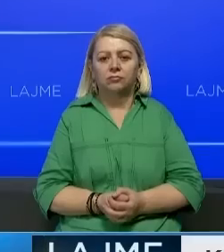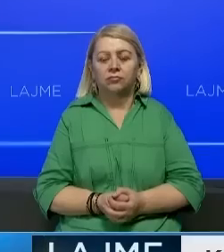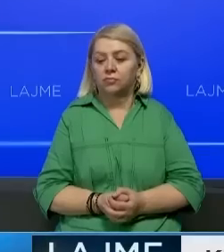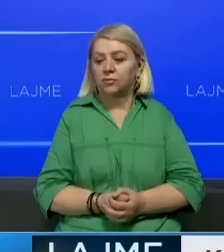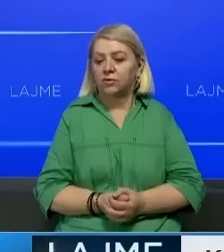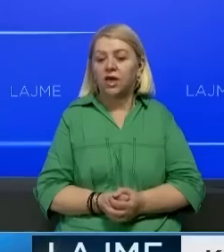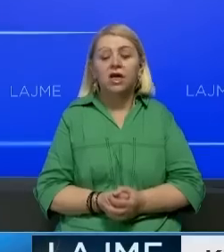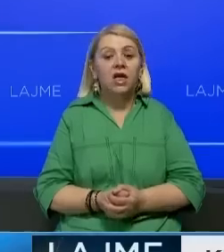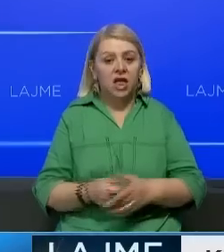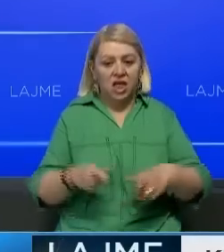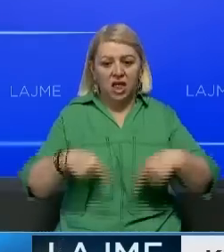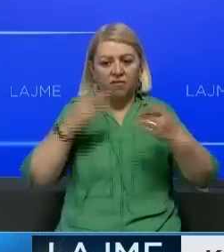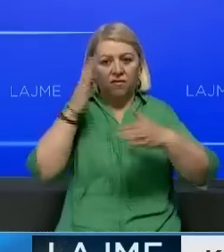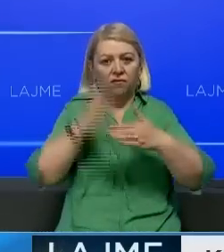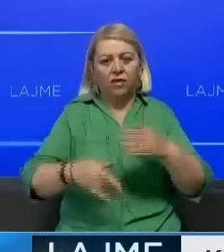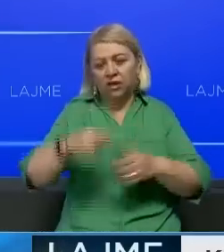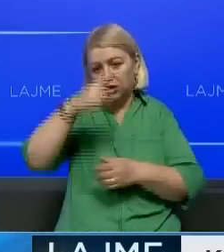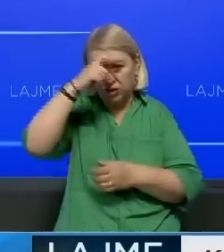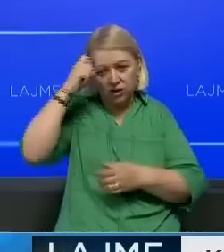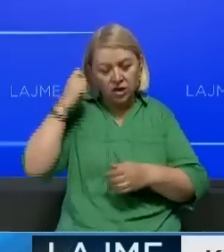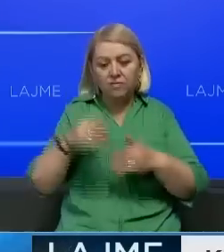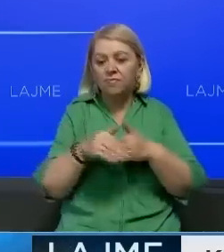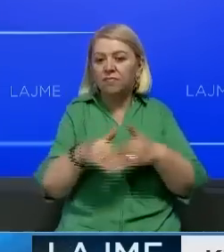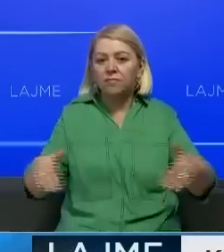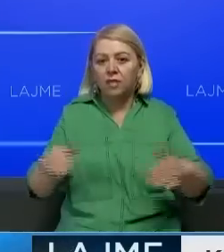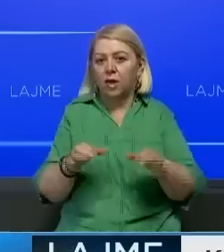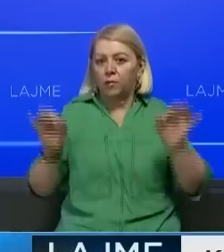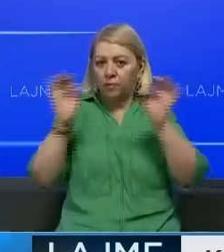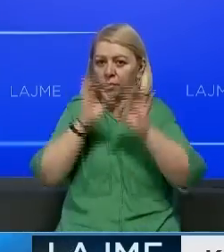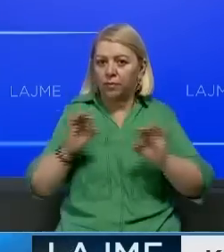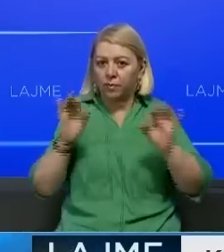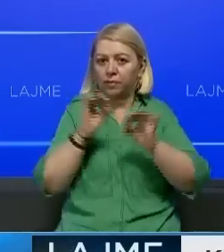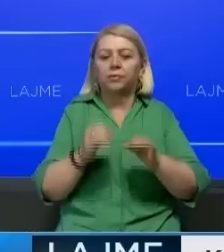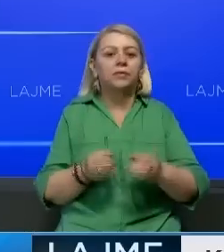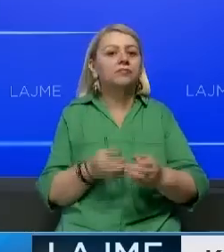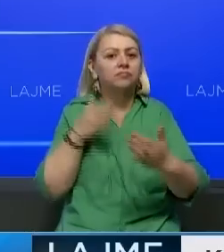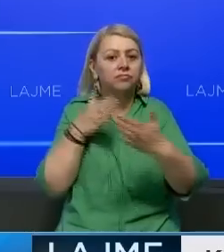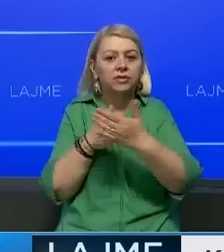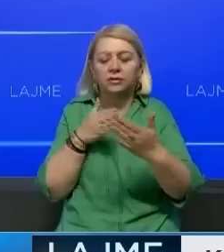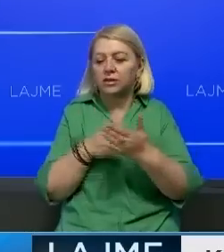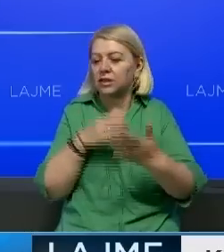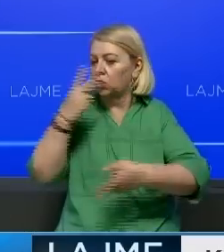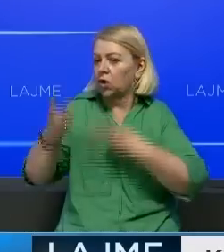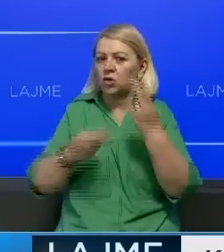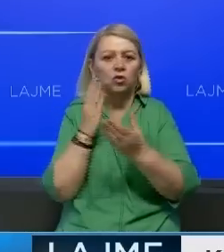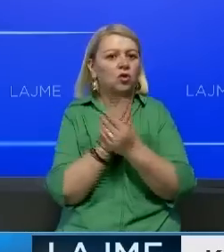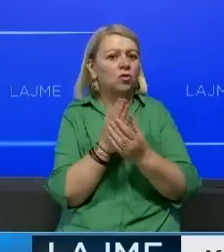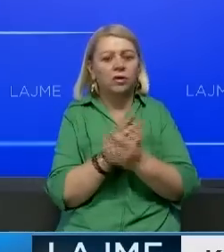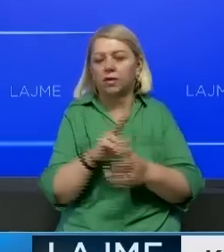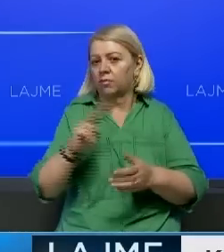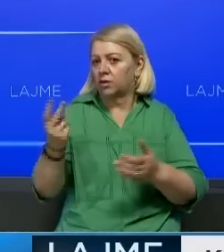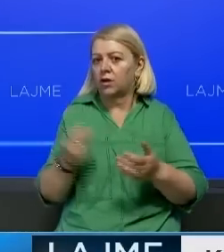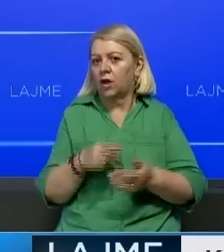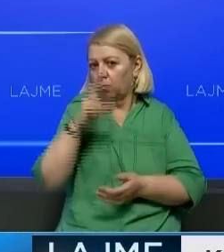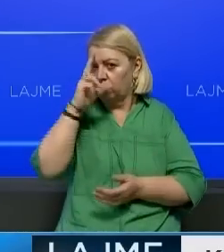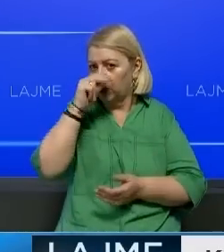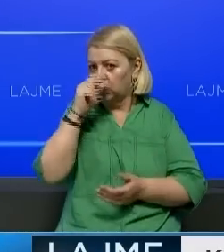Çdo fundjavë gjatë sezonit veror në pikat kufitare nuk do të ketë asnjë ndalim për kontroll dokumentesh apo policor.